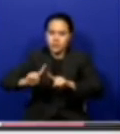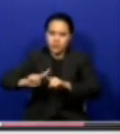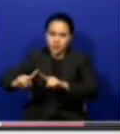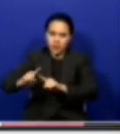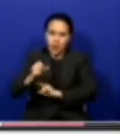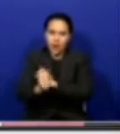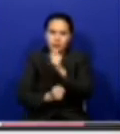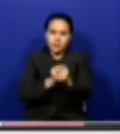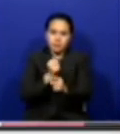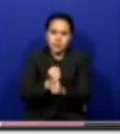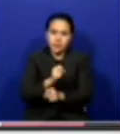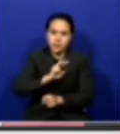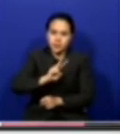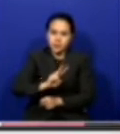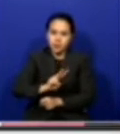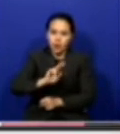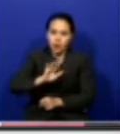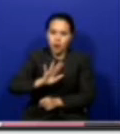ำปีงบประมาณพ.ศ.